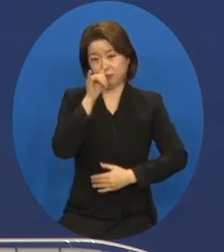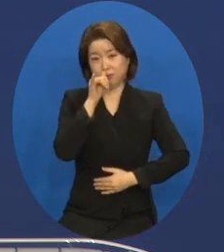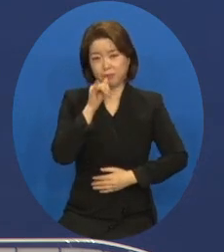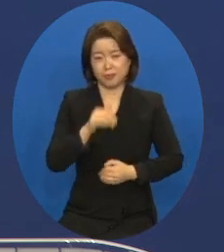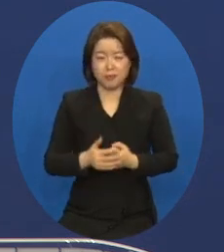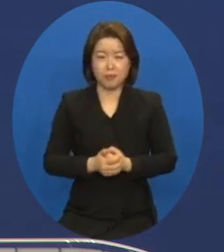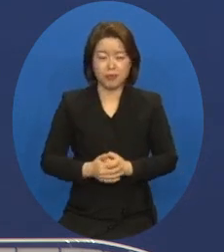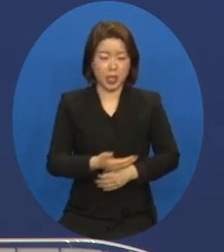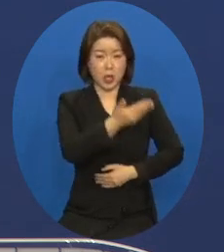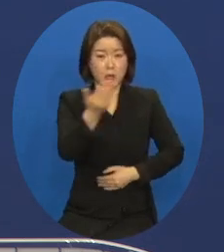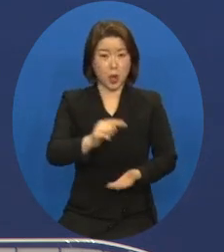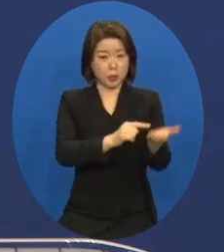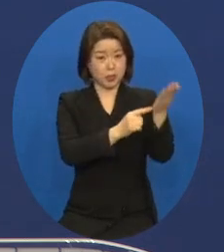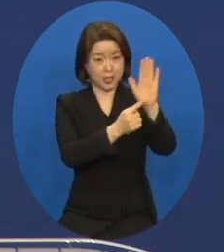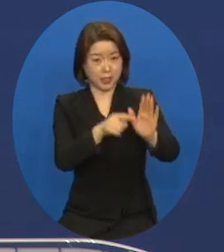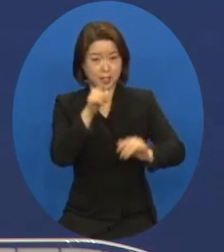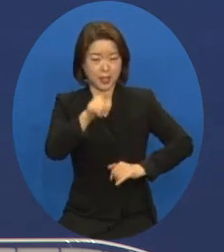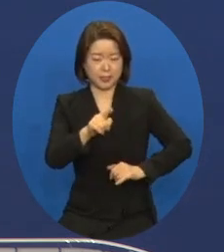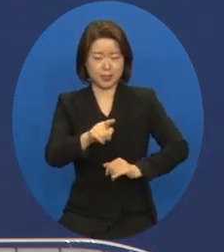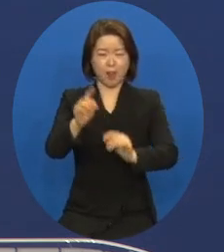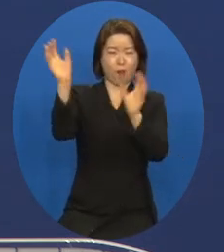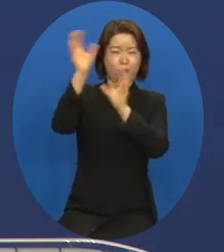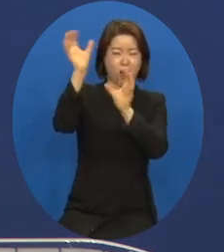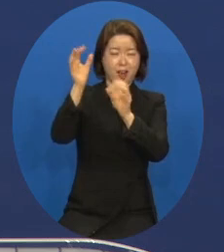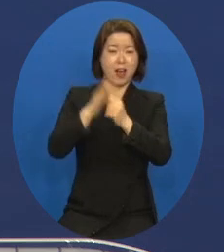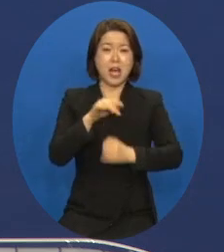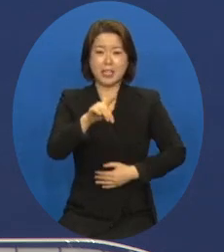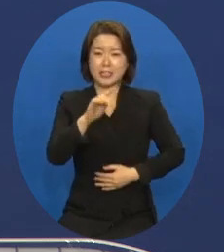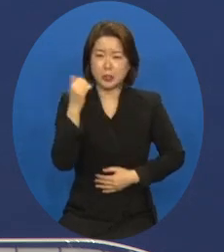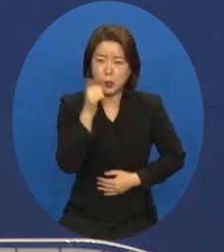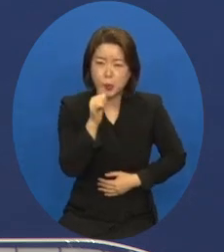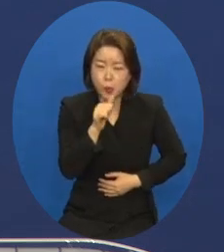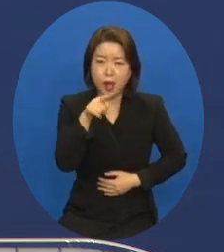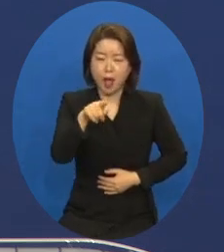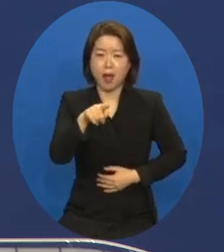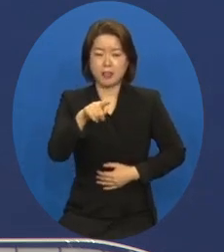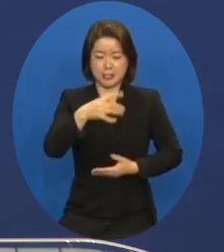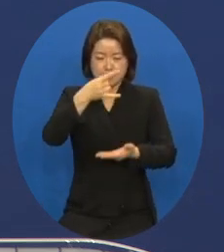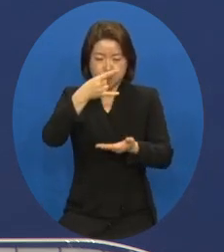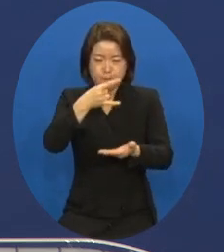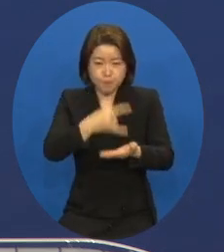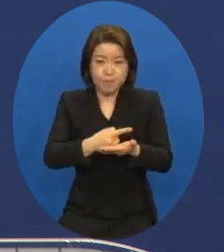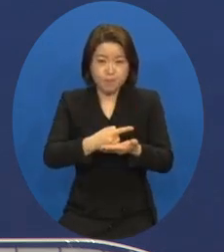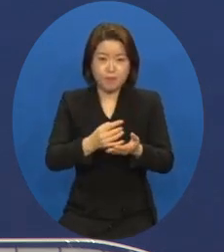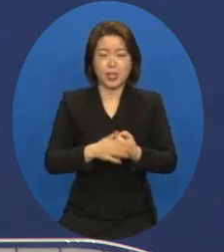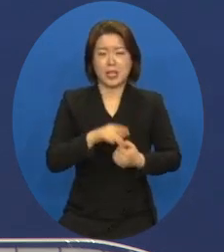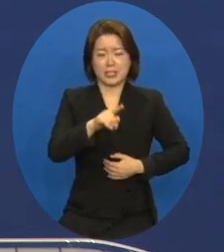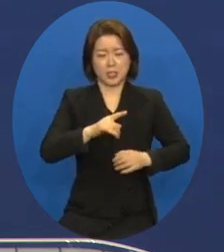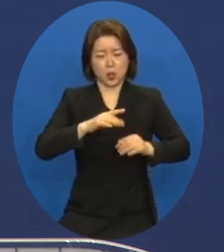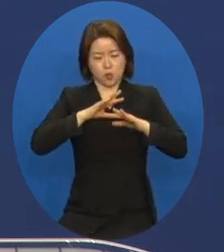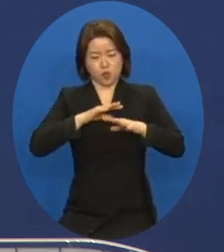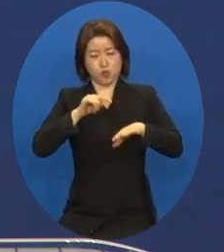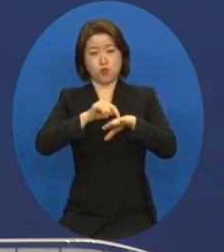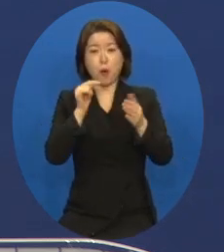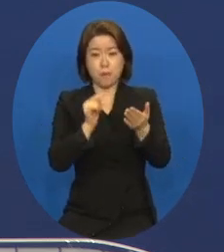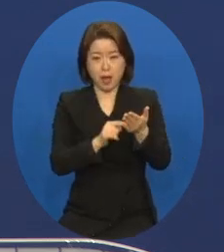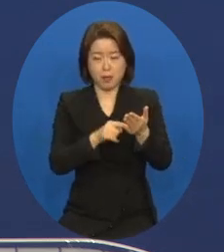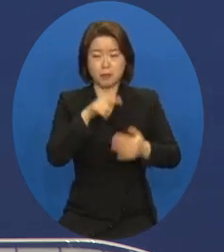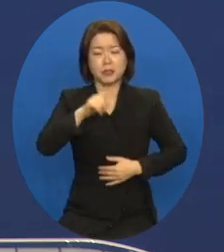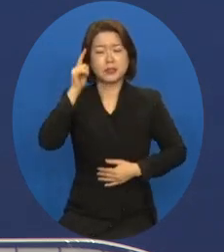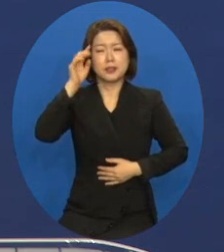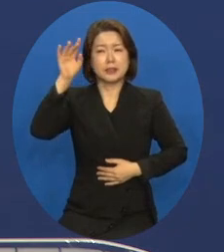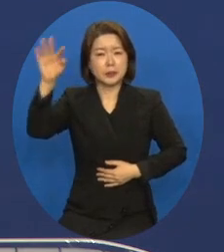여러분이 나타낸 그 열성 급 연호 그 2분 그 두려워하는 마음 그